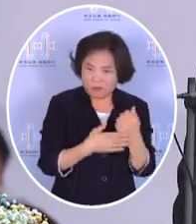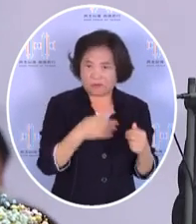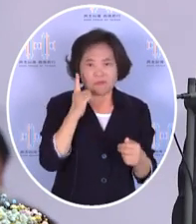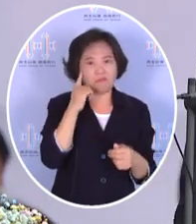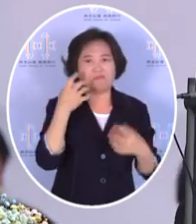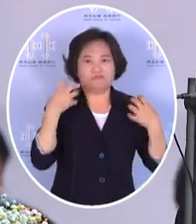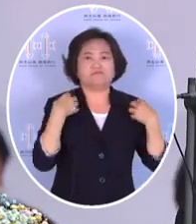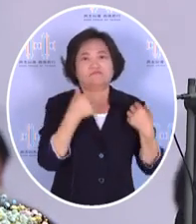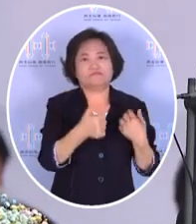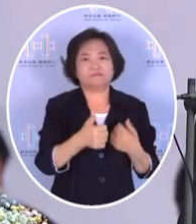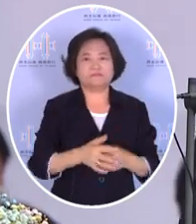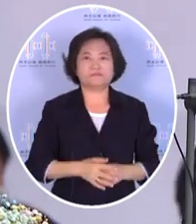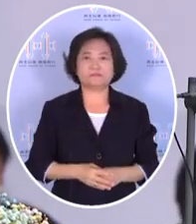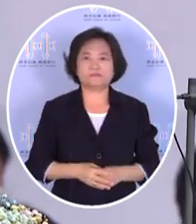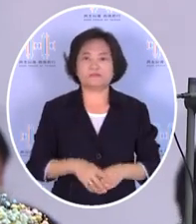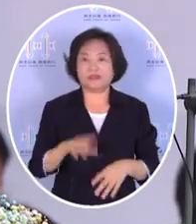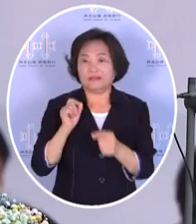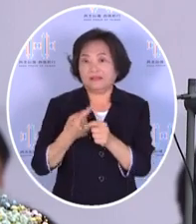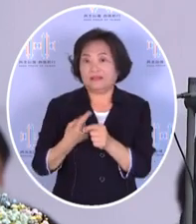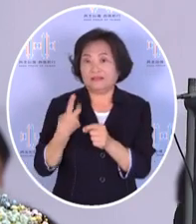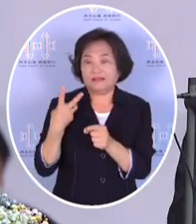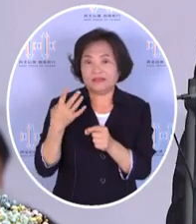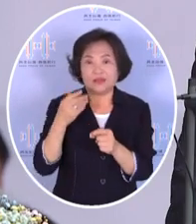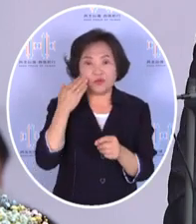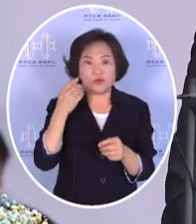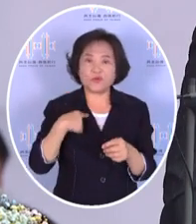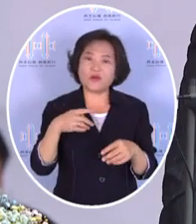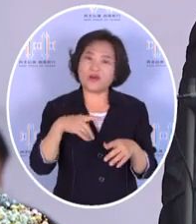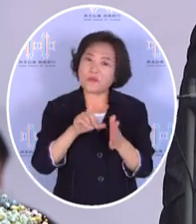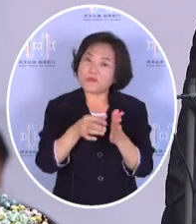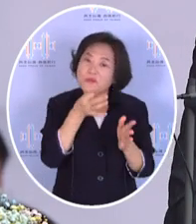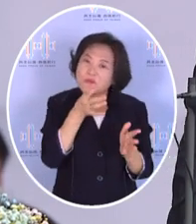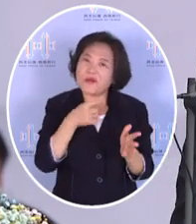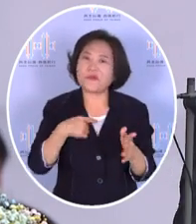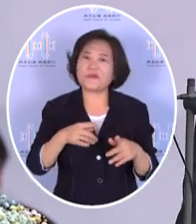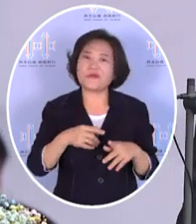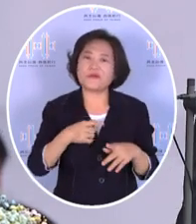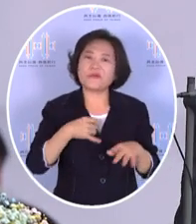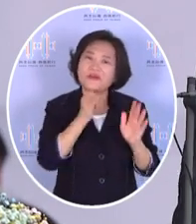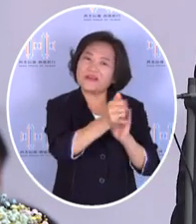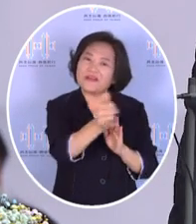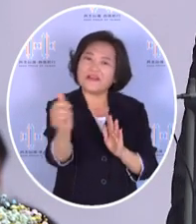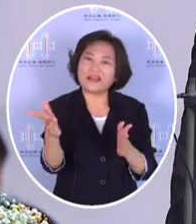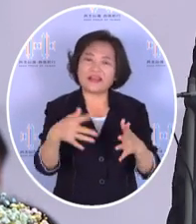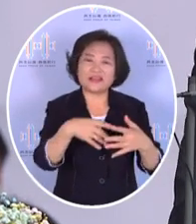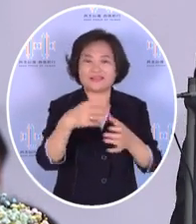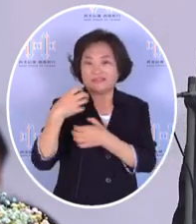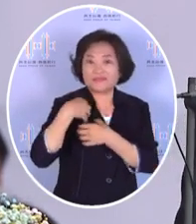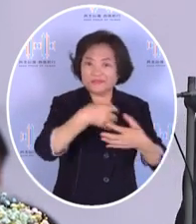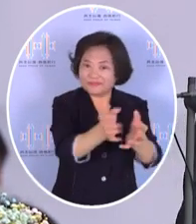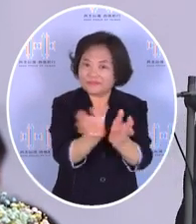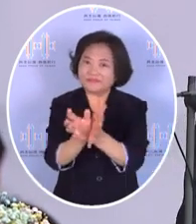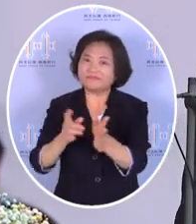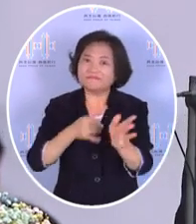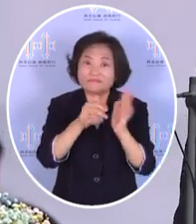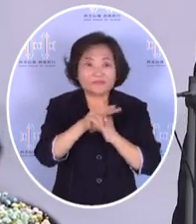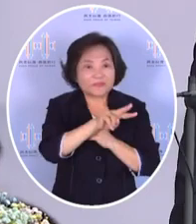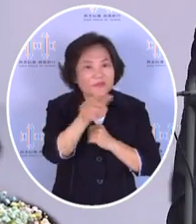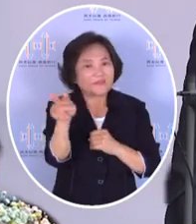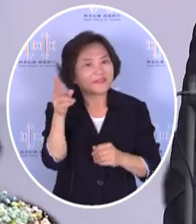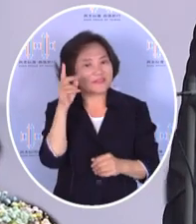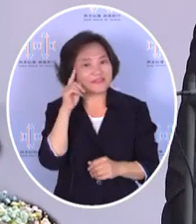任务。这几年来，只要我有时间，我就会前往部队看看我们的国军官